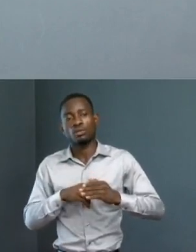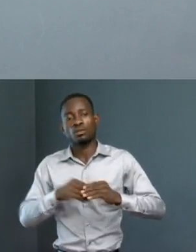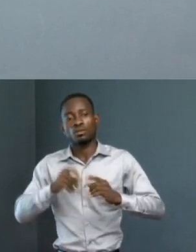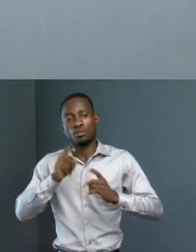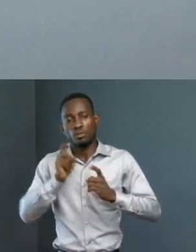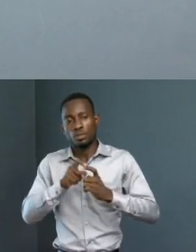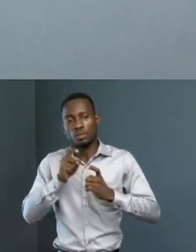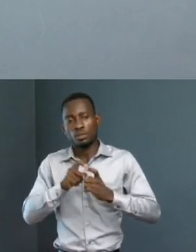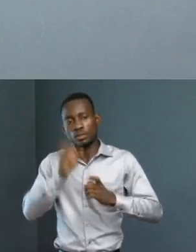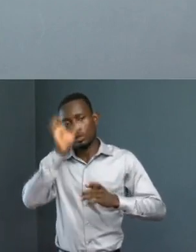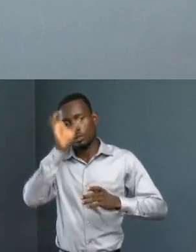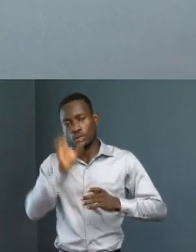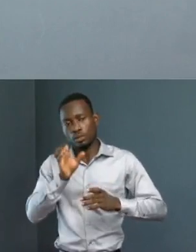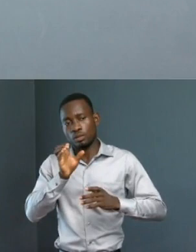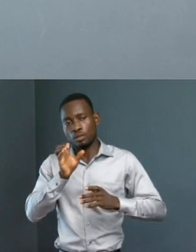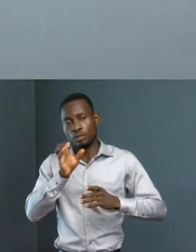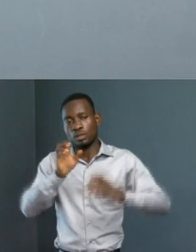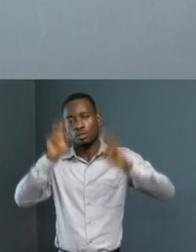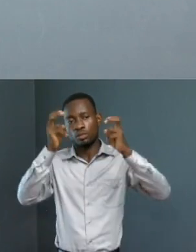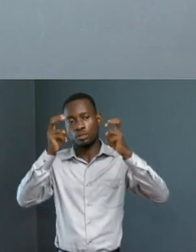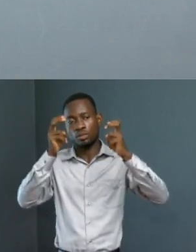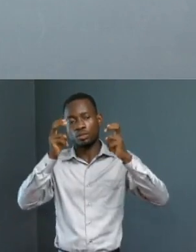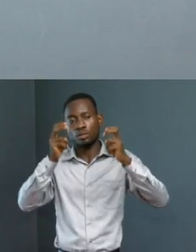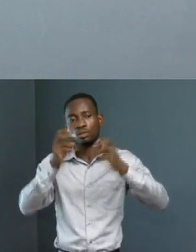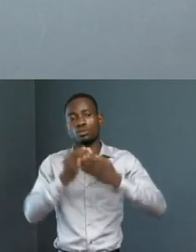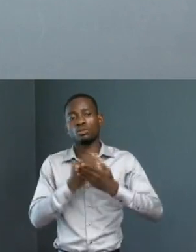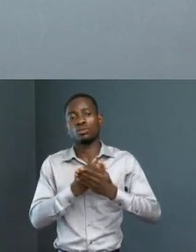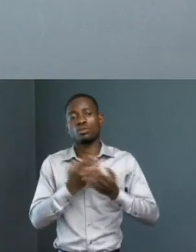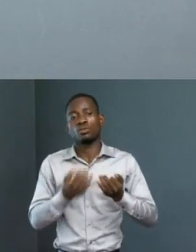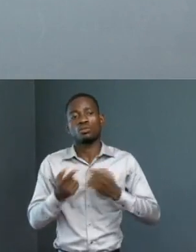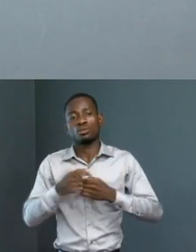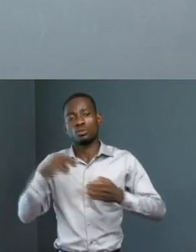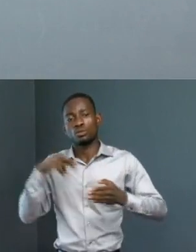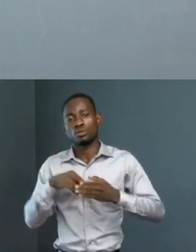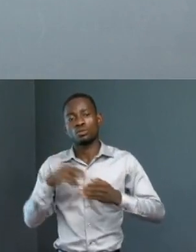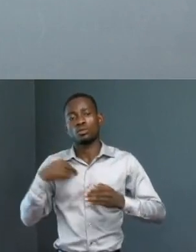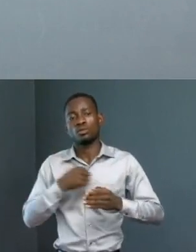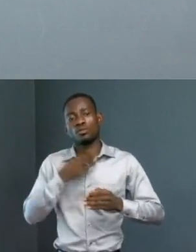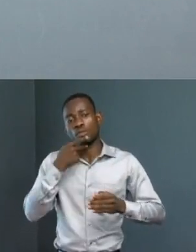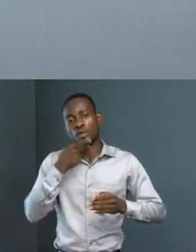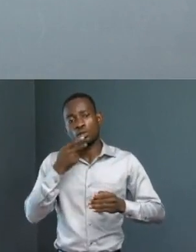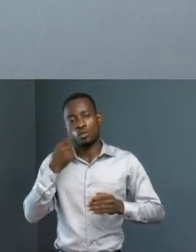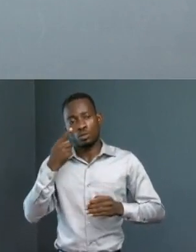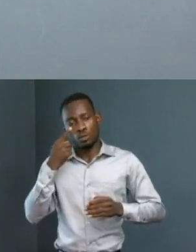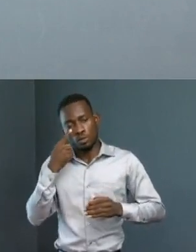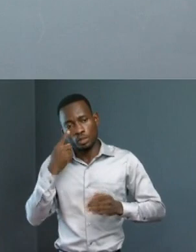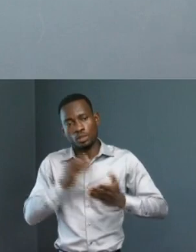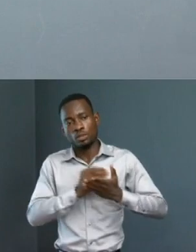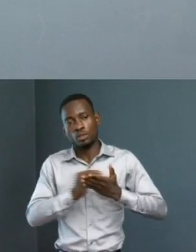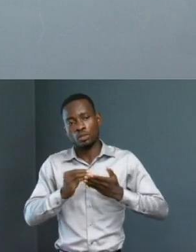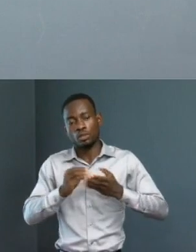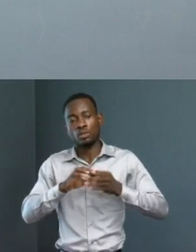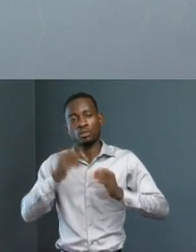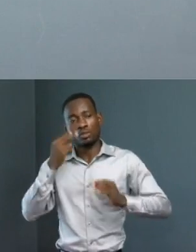précisément le titre du cours d'aujourd'hui ou de la révision d'aujourd'hui. Nous avons parlé de l'œil, l'organe de la